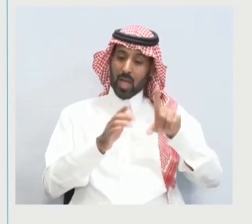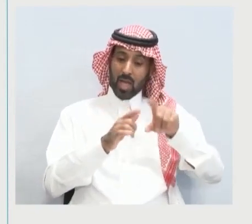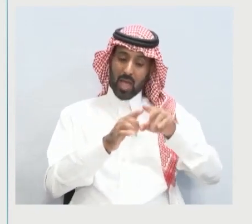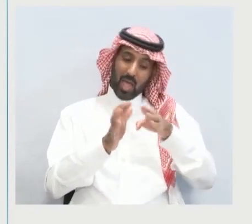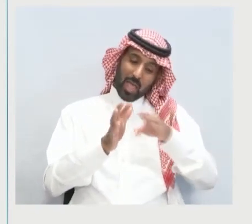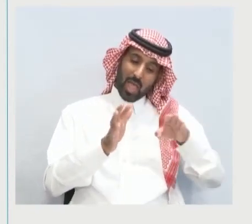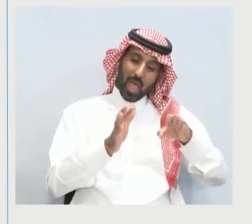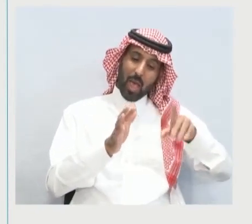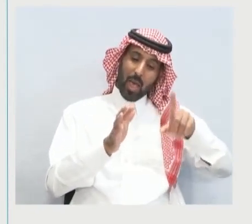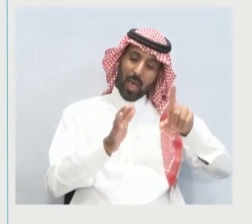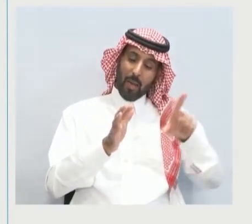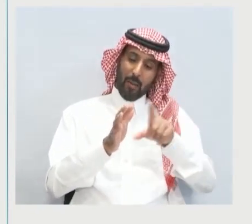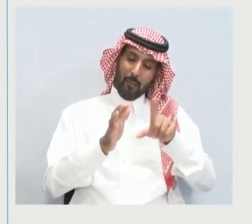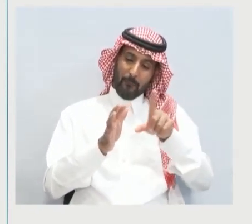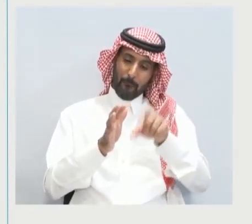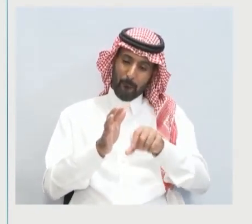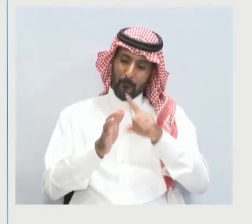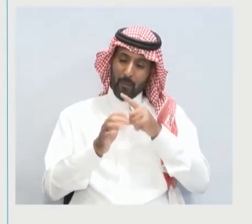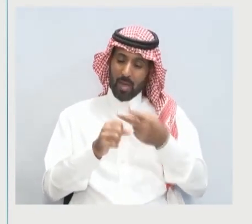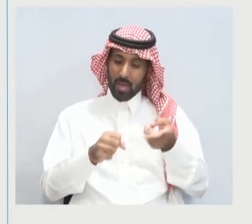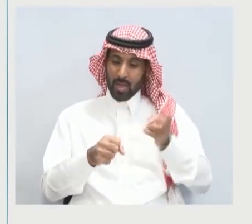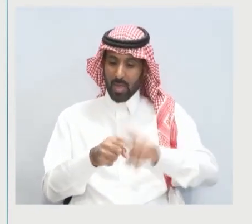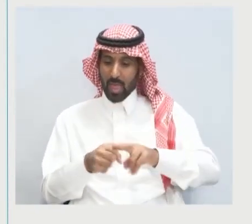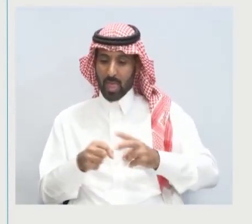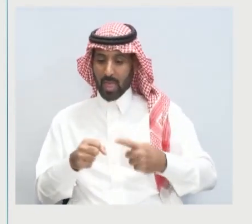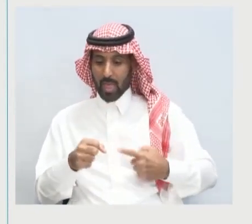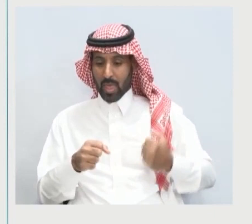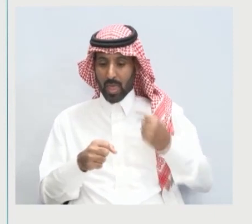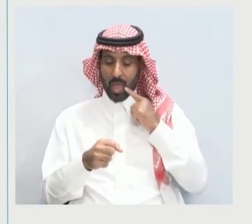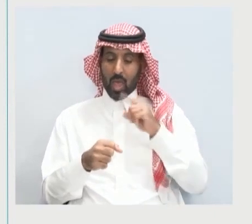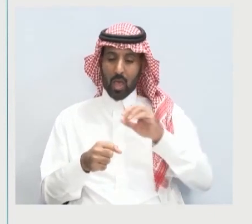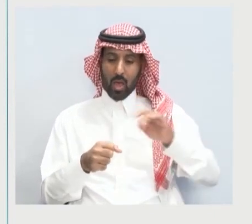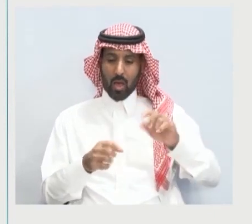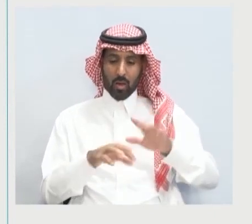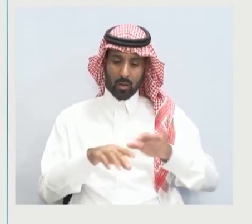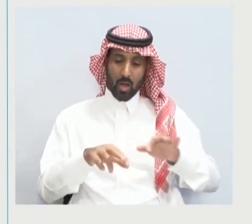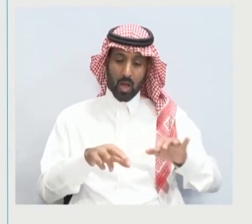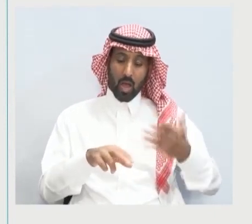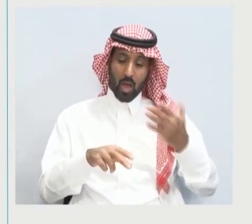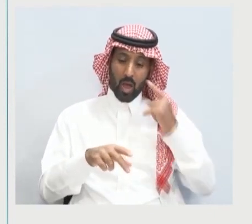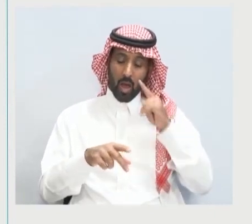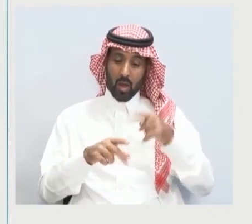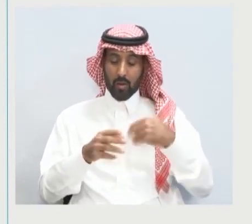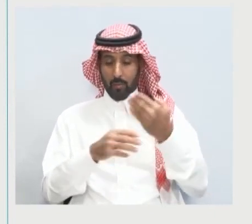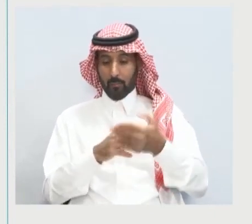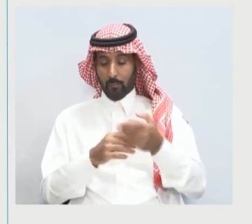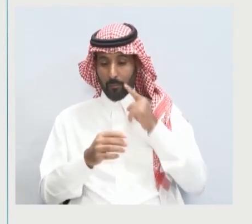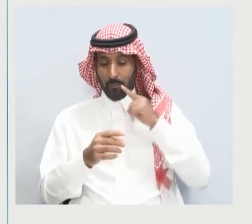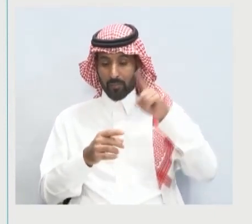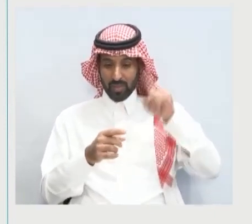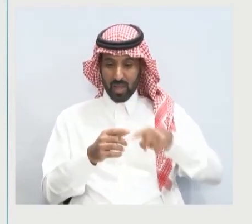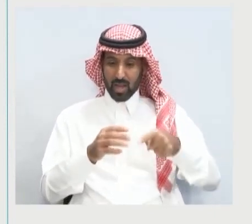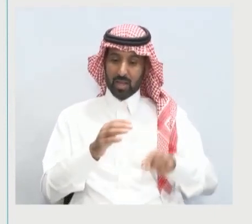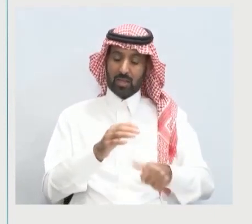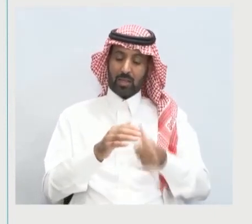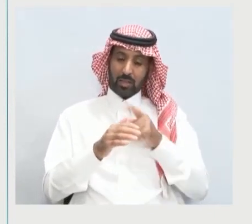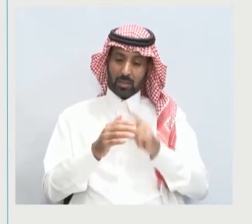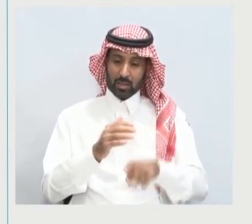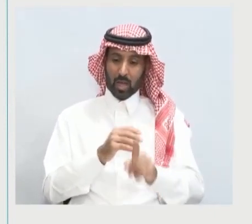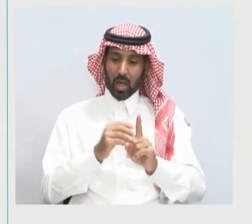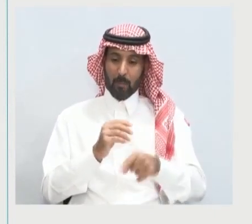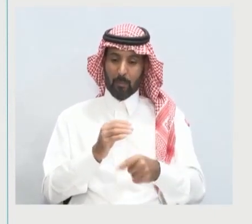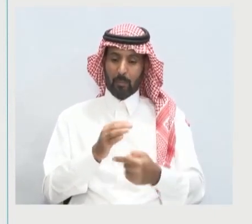نختار من القائمه اعاده تسميه ونكتب الاسم الجديد بعد ذلك نضغط انتر